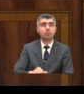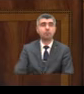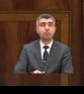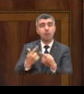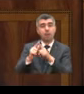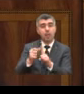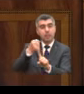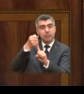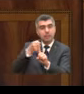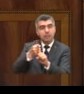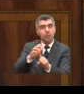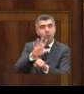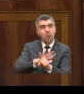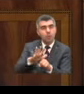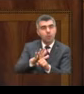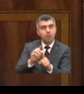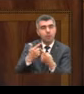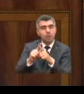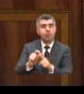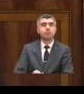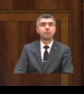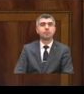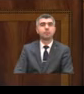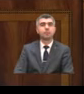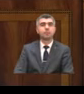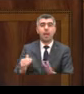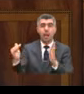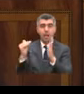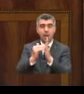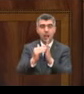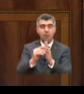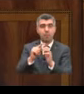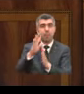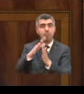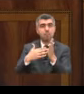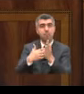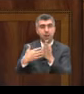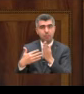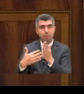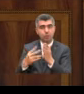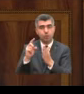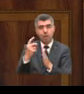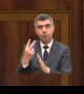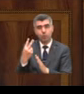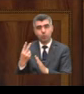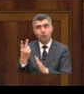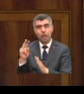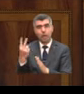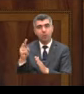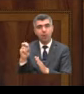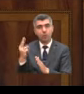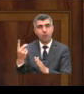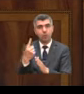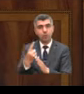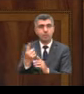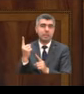فيه الأشخاص فضية إعاقة واللي تبدلت فيه مجهودات كبيرة. آخرها البرنامج الذي أطلقناه في فبراير من هذه السنة اللي هو برنامج نسمع.